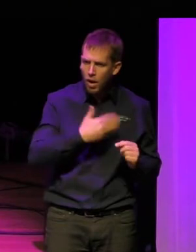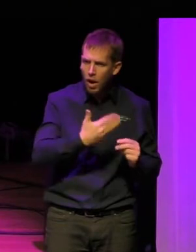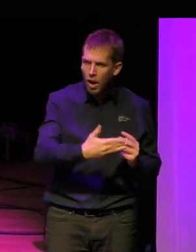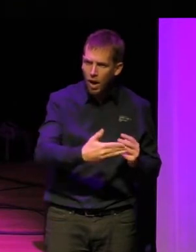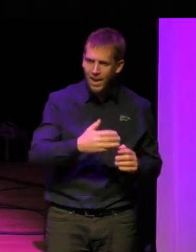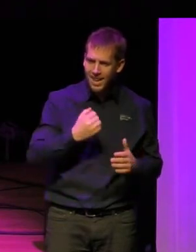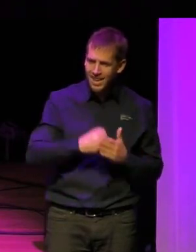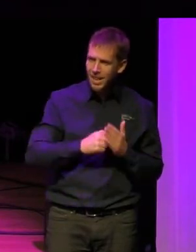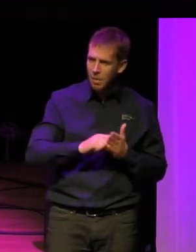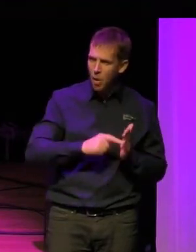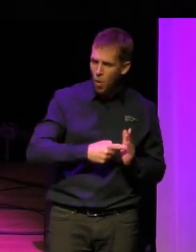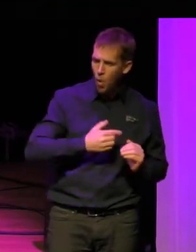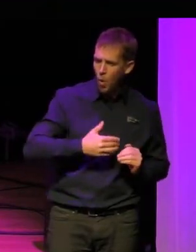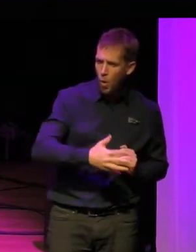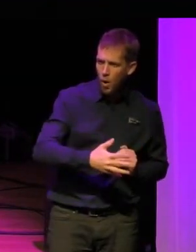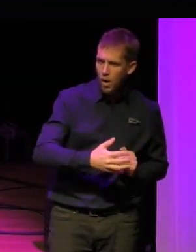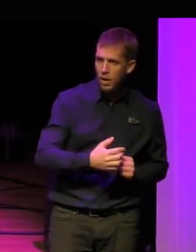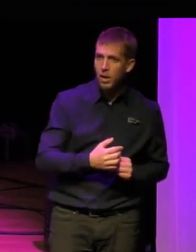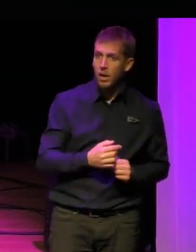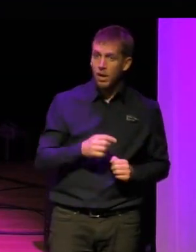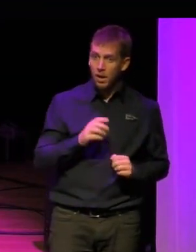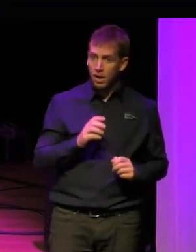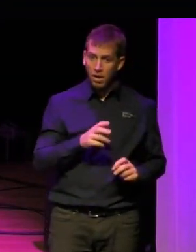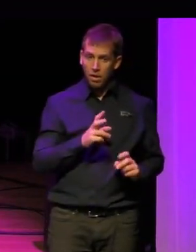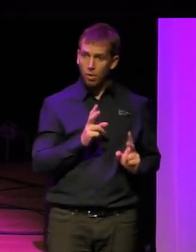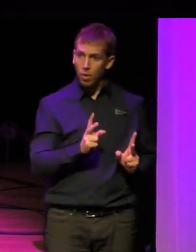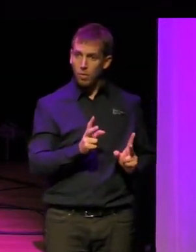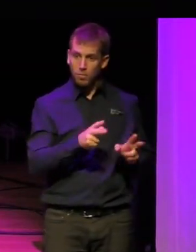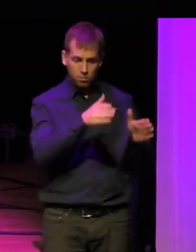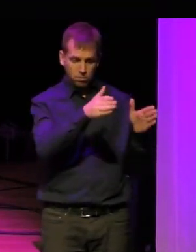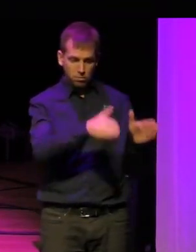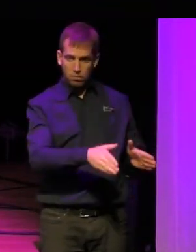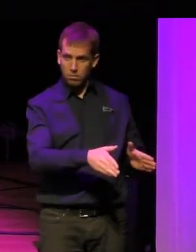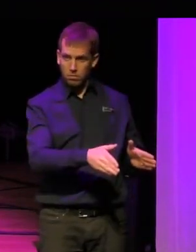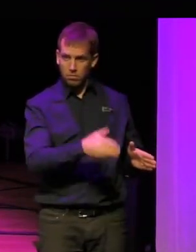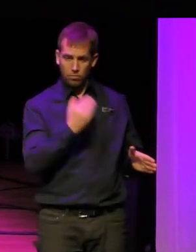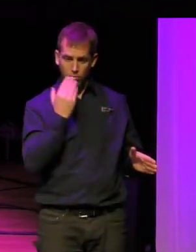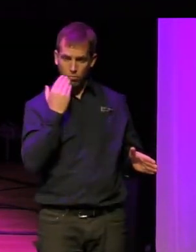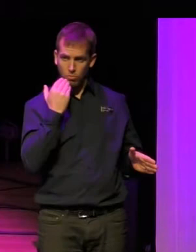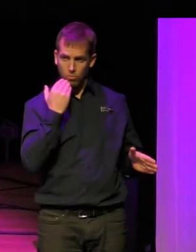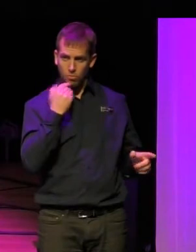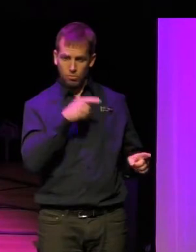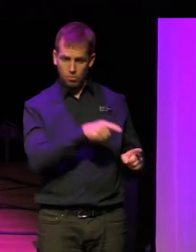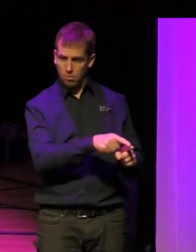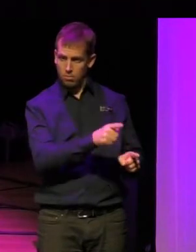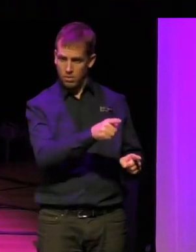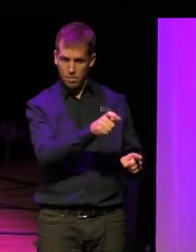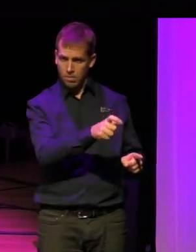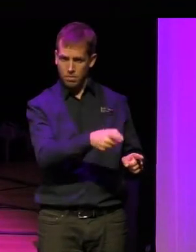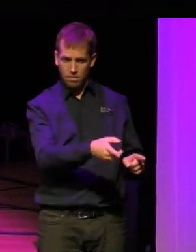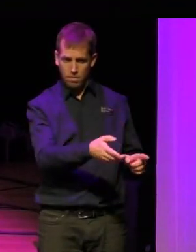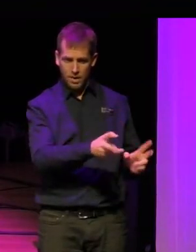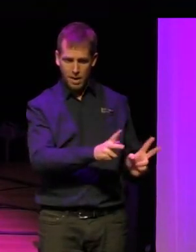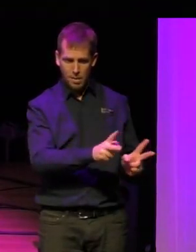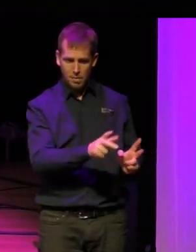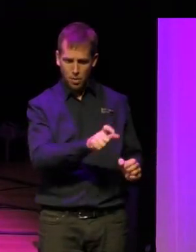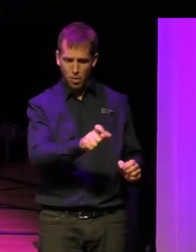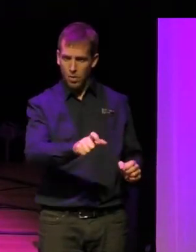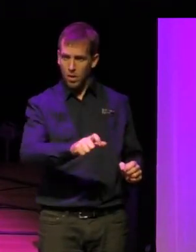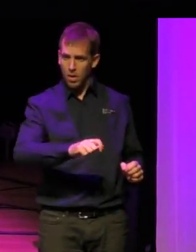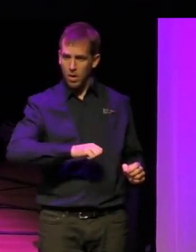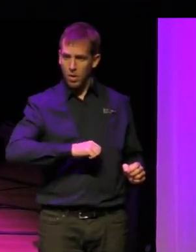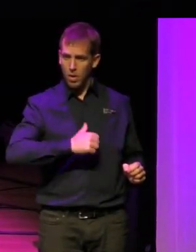himla mycket. Det var han som begick självmord för några månader sedan. Men